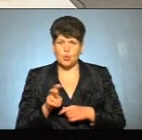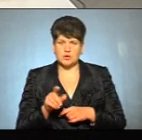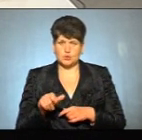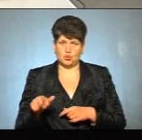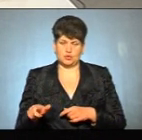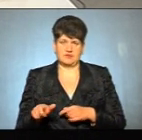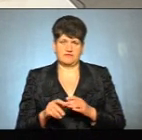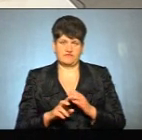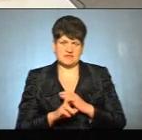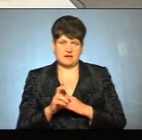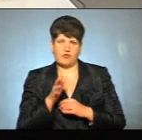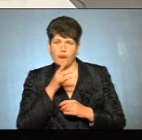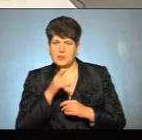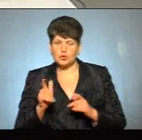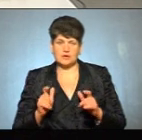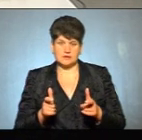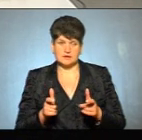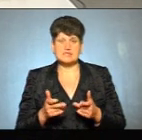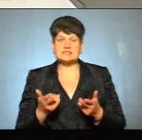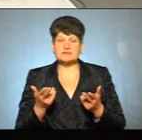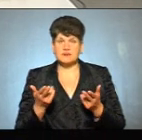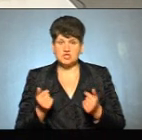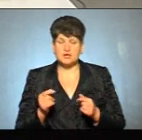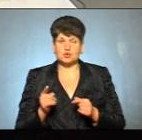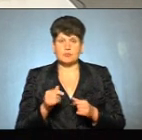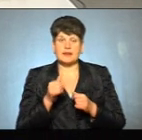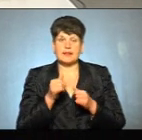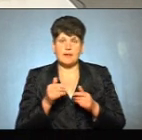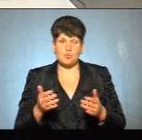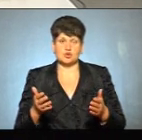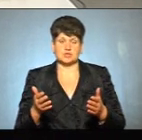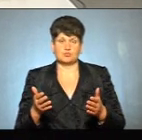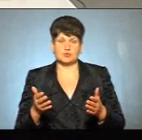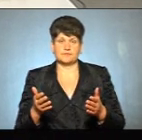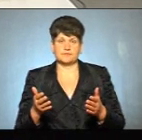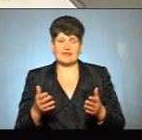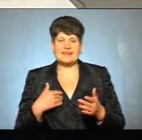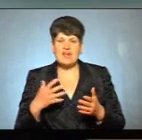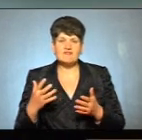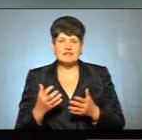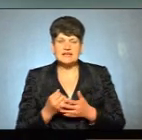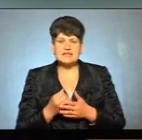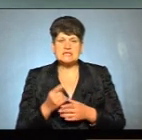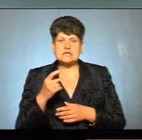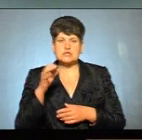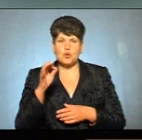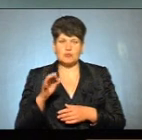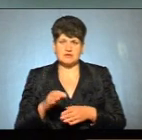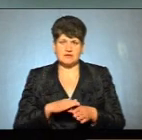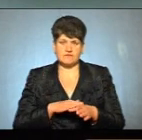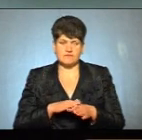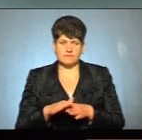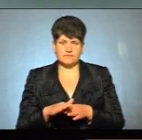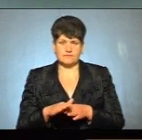карантину? Ну, звичайно, що ми не можемо, не вдається на 100%